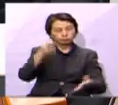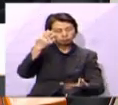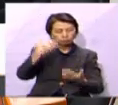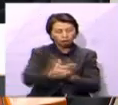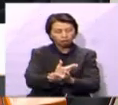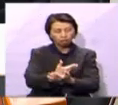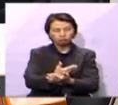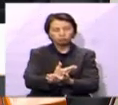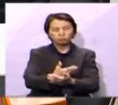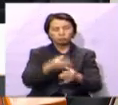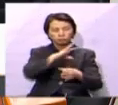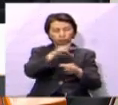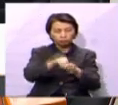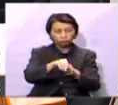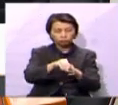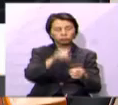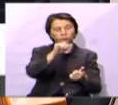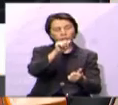Termasuklah Ar-Rahnu.